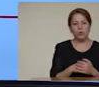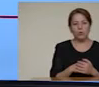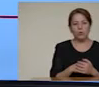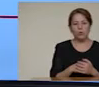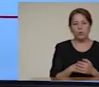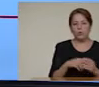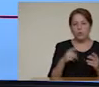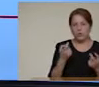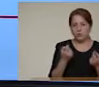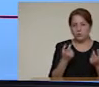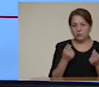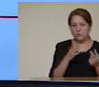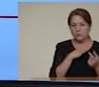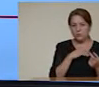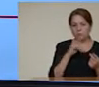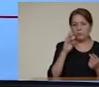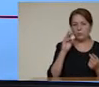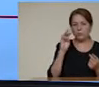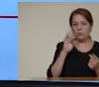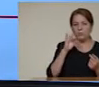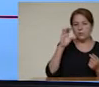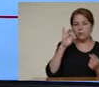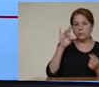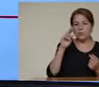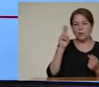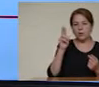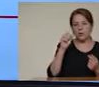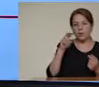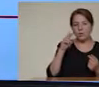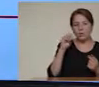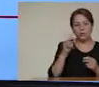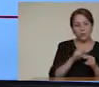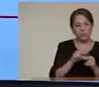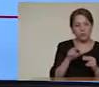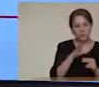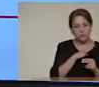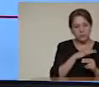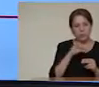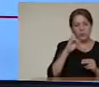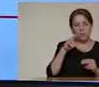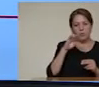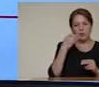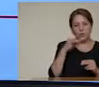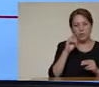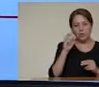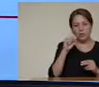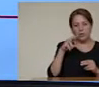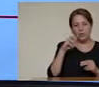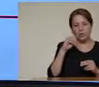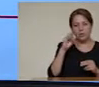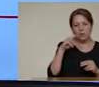qisman bo'lsa-da Misr kalendarini to'g'irlagan bo'lsa-da, ammo Yuliy kalendarida ham xatolik